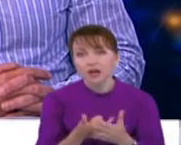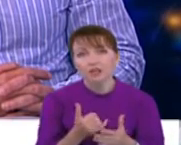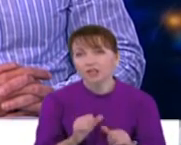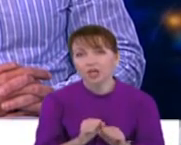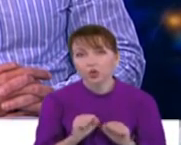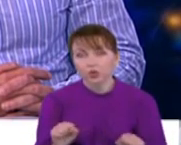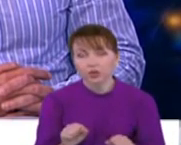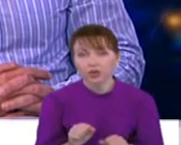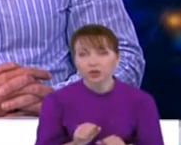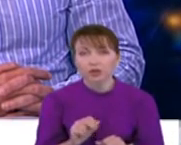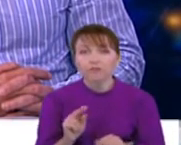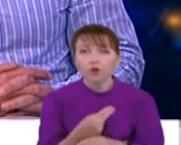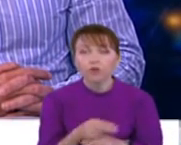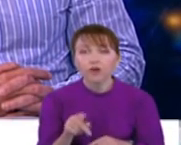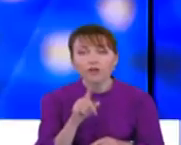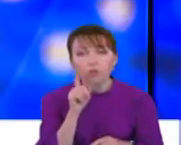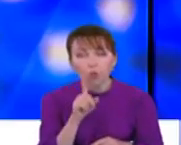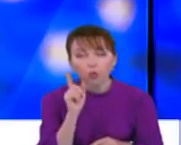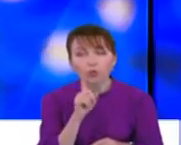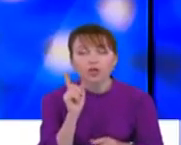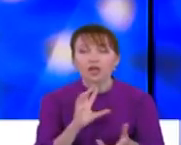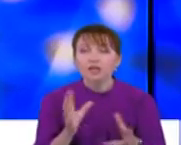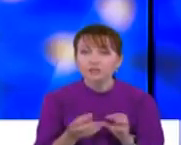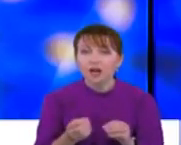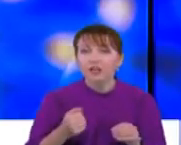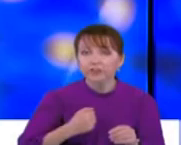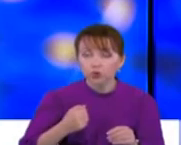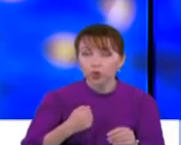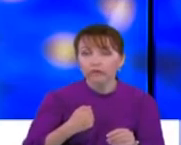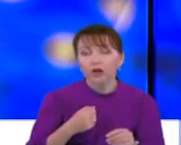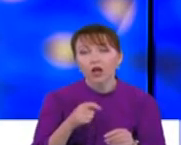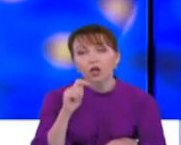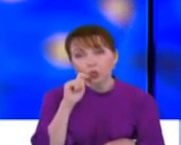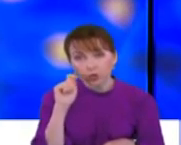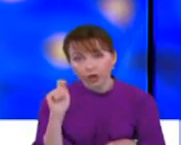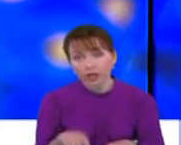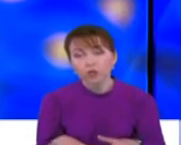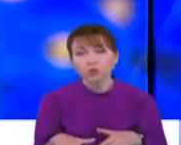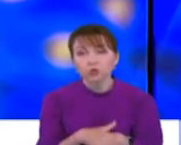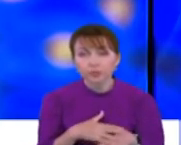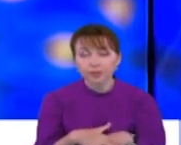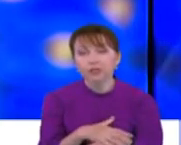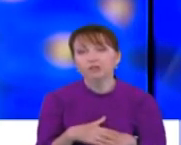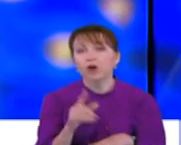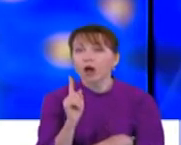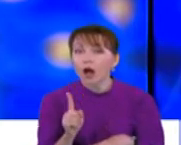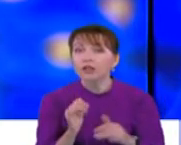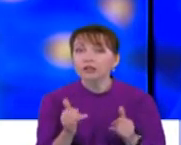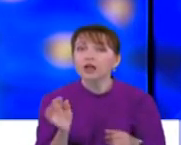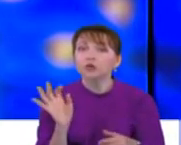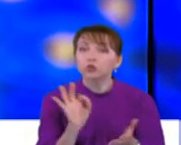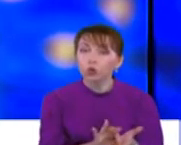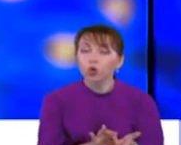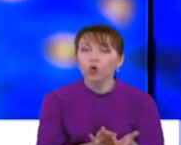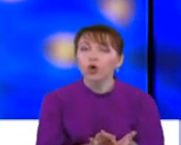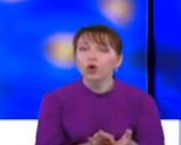навіть виховання і молоді, і взагалі військових, і країну, суспільства, але для того,